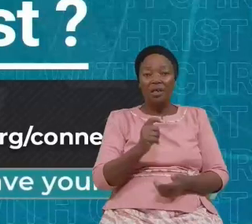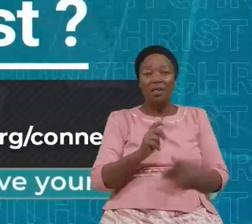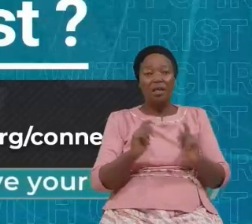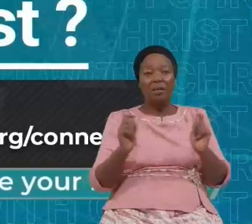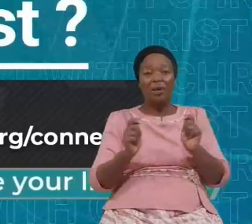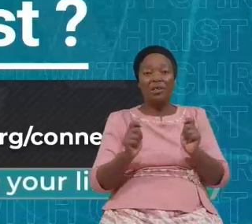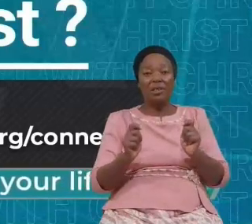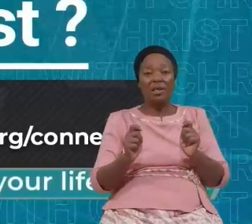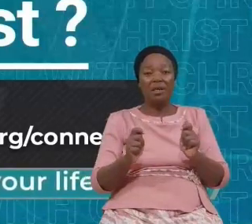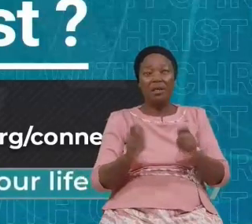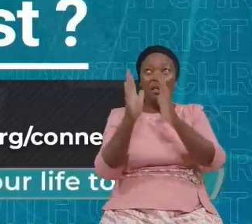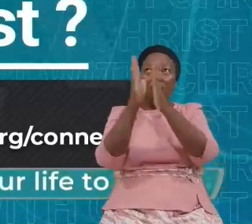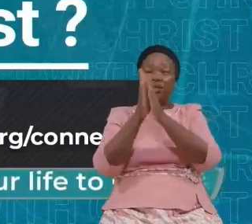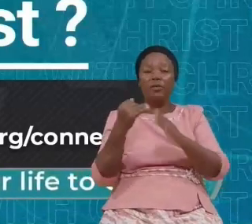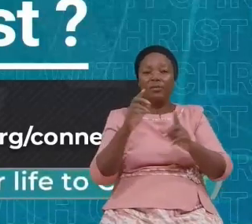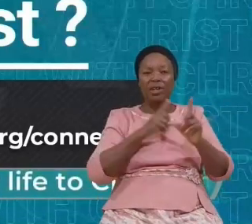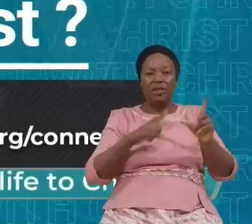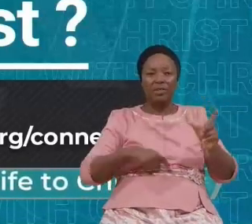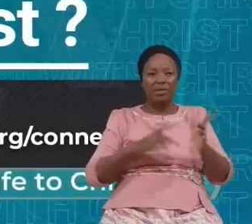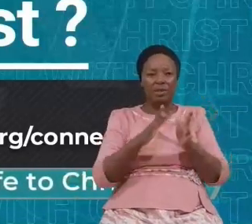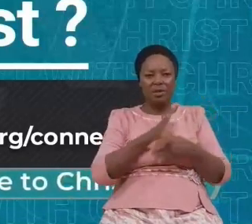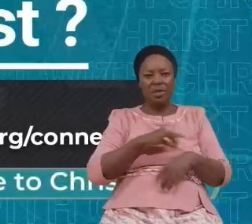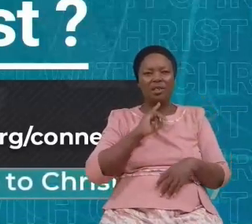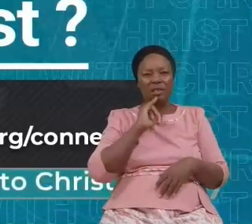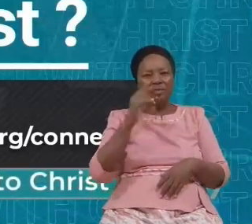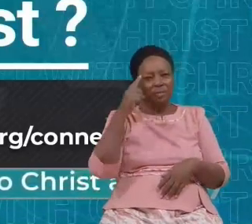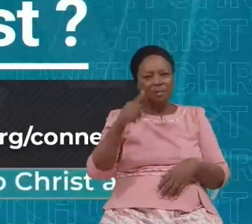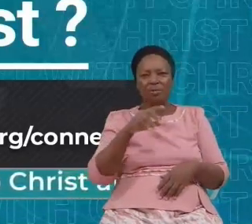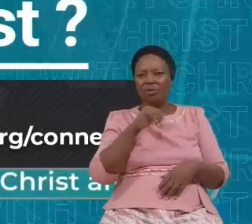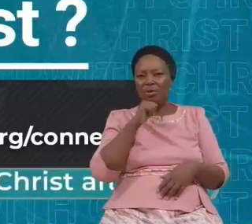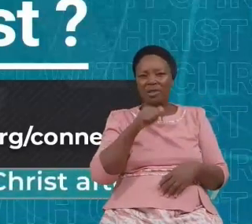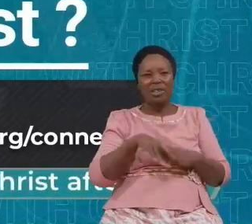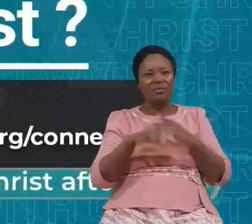l'intestination impartiale de crise pour toi